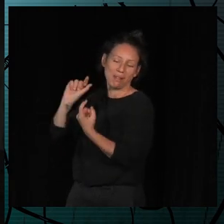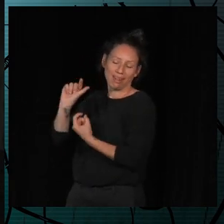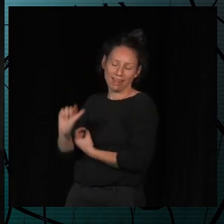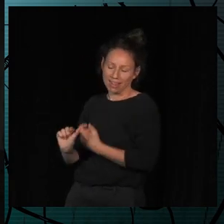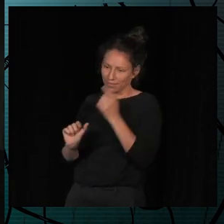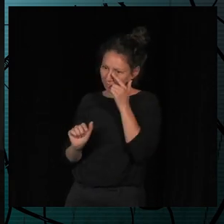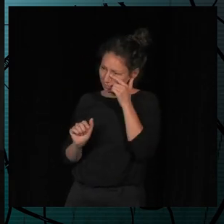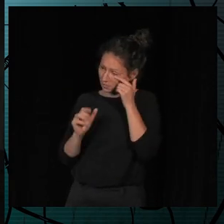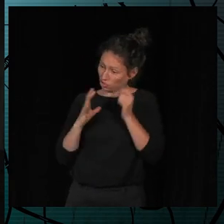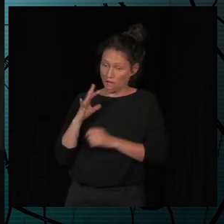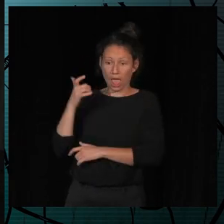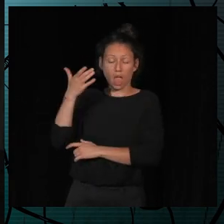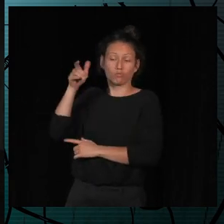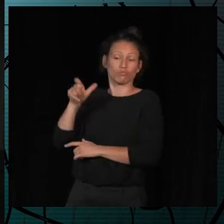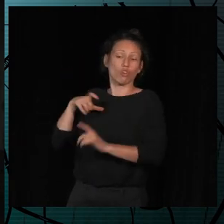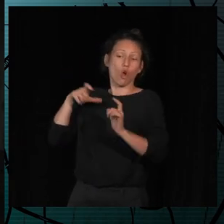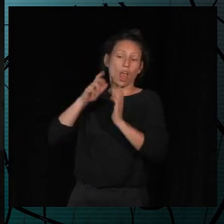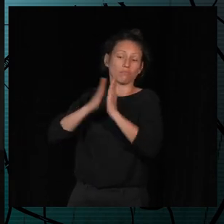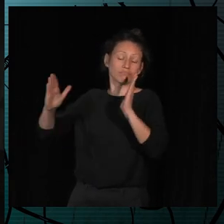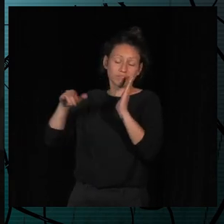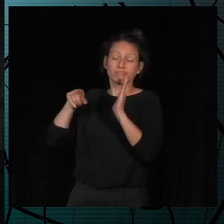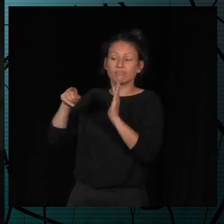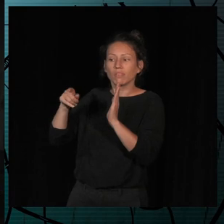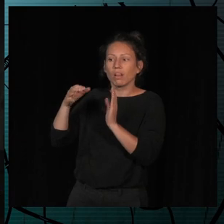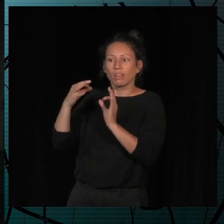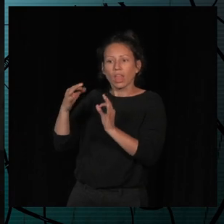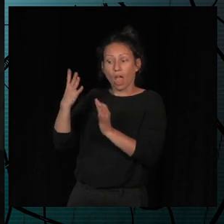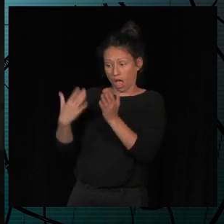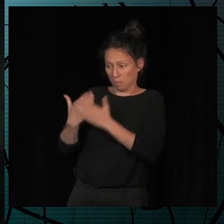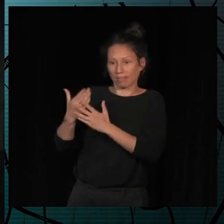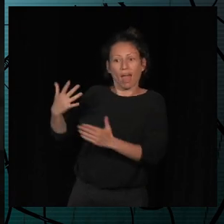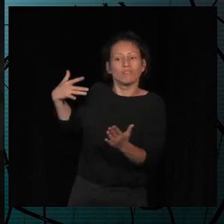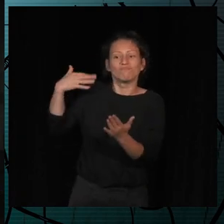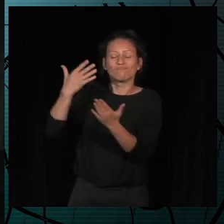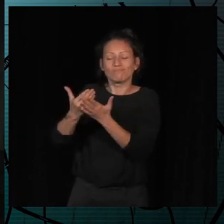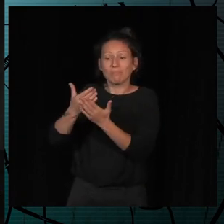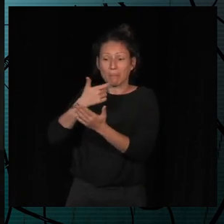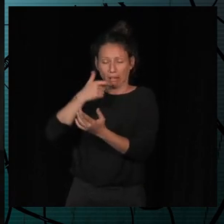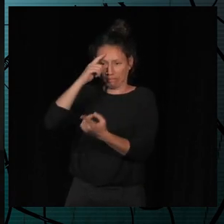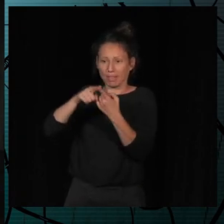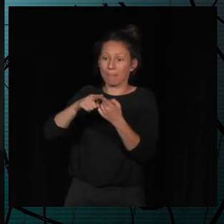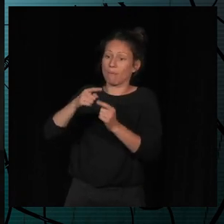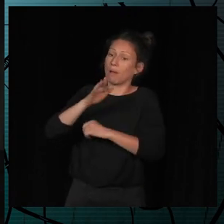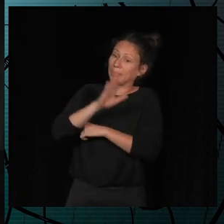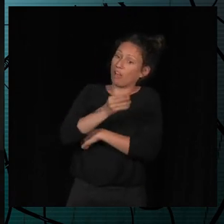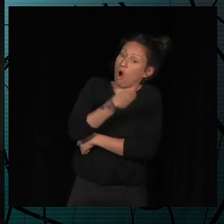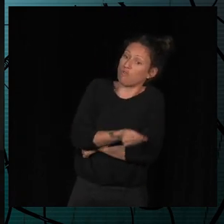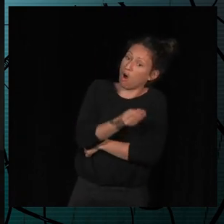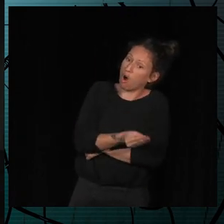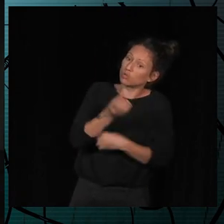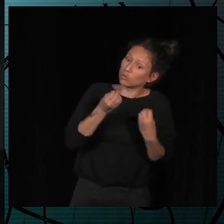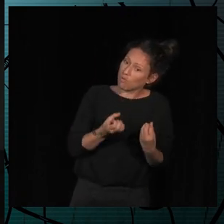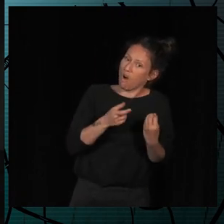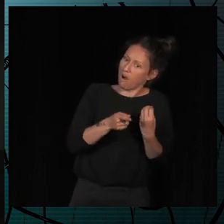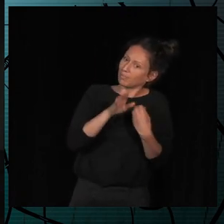un ou une collègue nous dit qu'on a beaucoup parlé lors de la matinée d'étude de l'addiction au jeux des enfants en tout cas évoquer